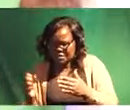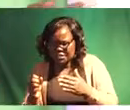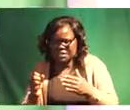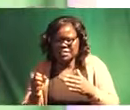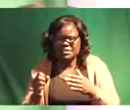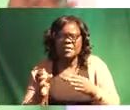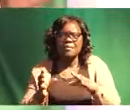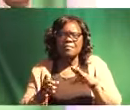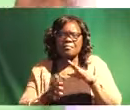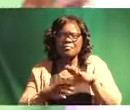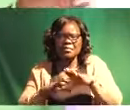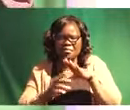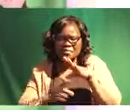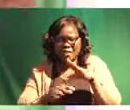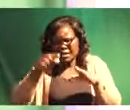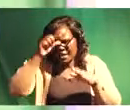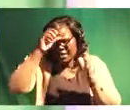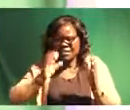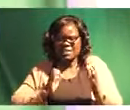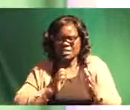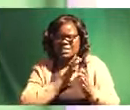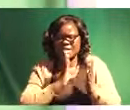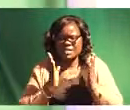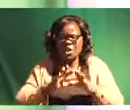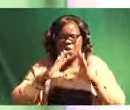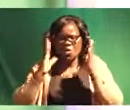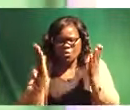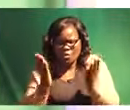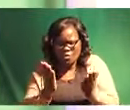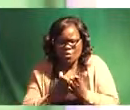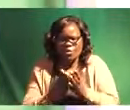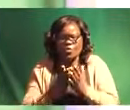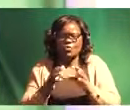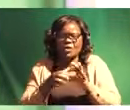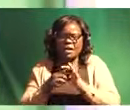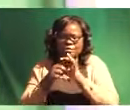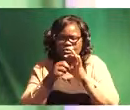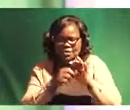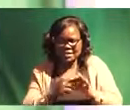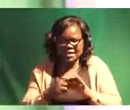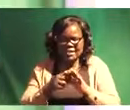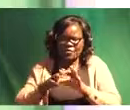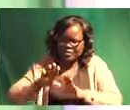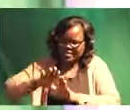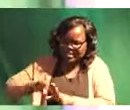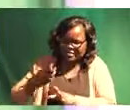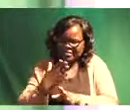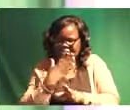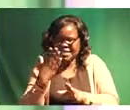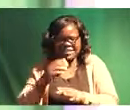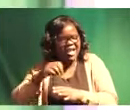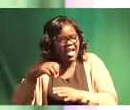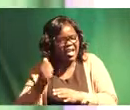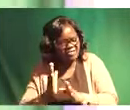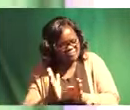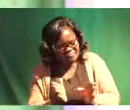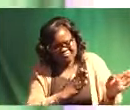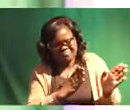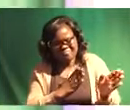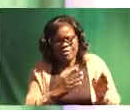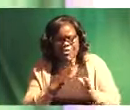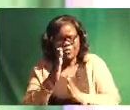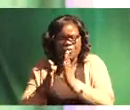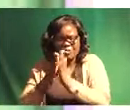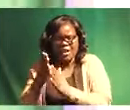wabunge wenu, governor wenu, senator wenu, sote tutaungana. Tuache mambo yale mengine kando,